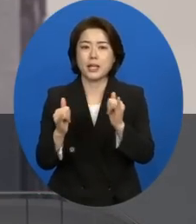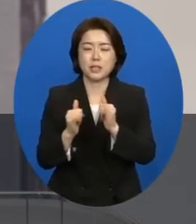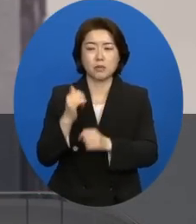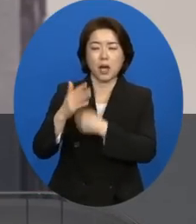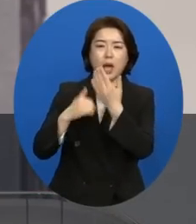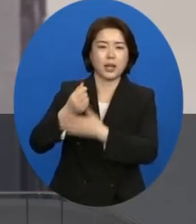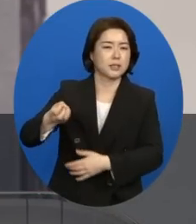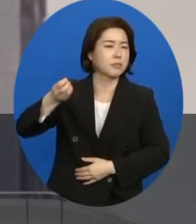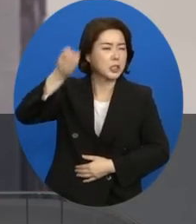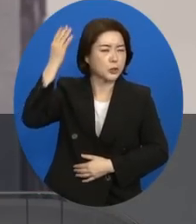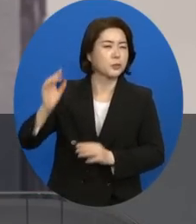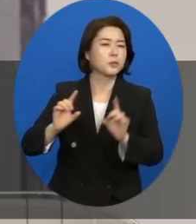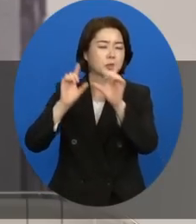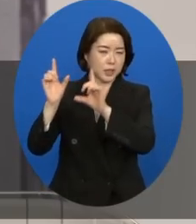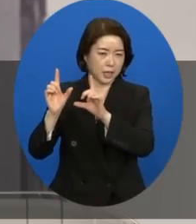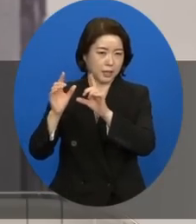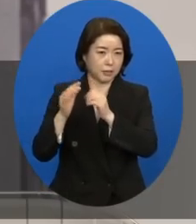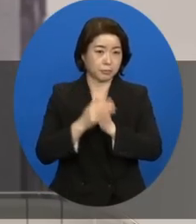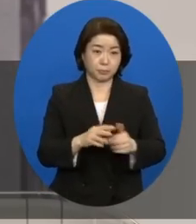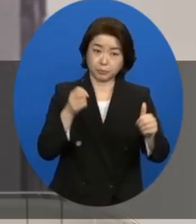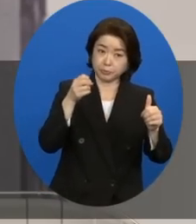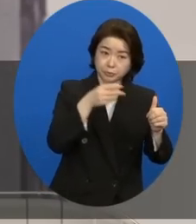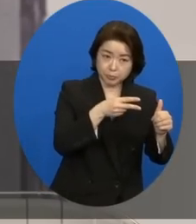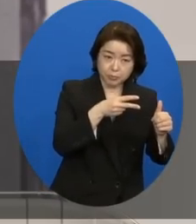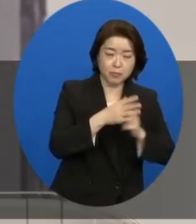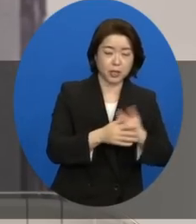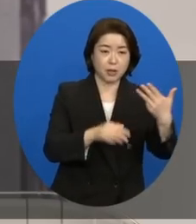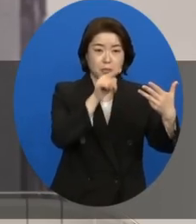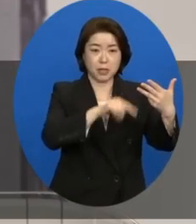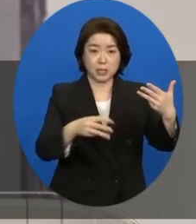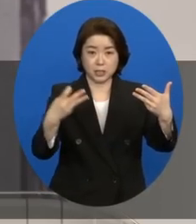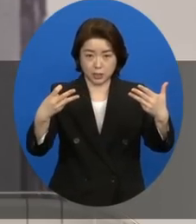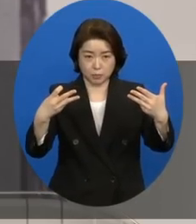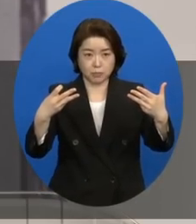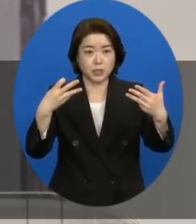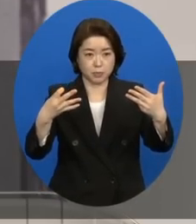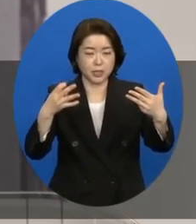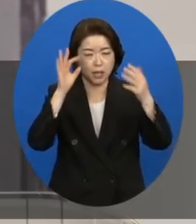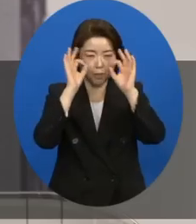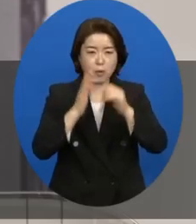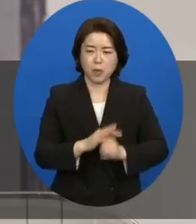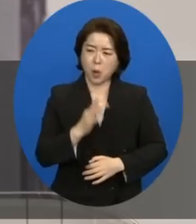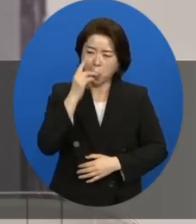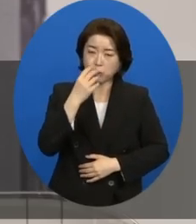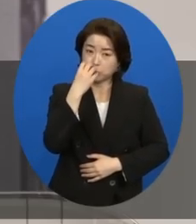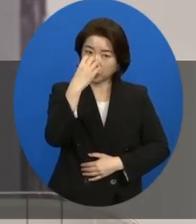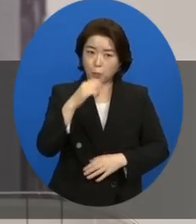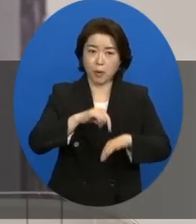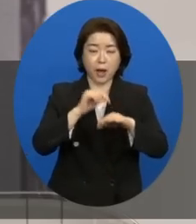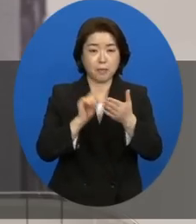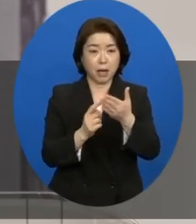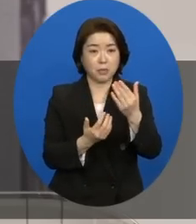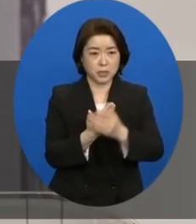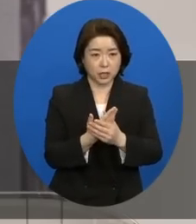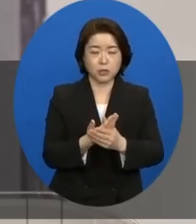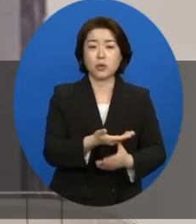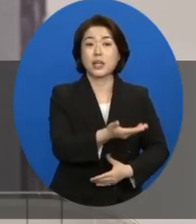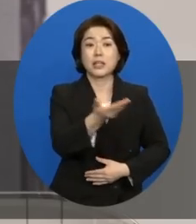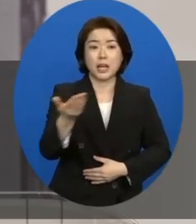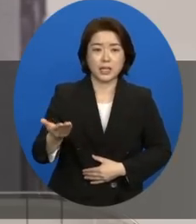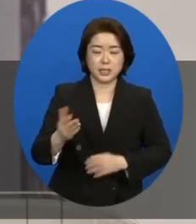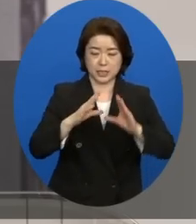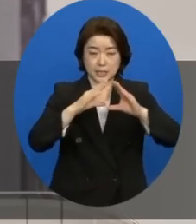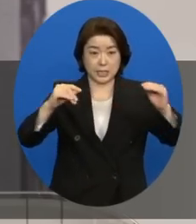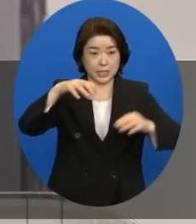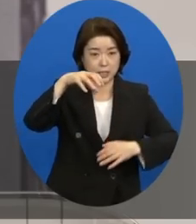잊어버립니다 신명기 8장 14절에 이런 말씀이 있어요 혹시라도 교만한 마음이 생겨서 당신들을 이집 땅